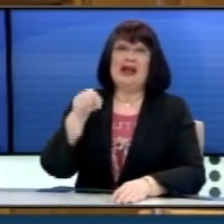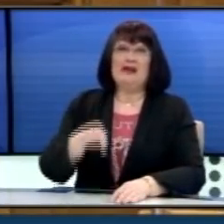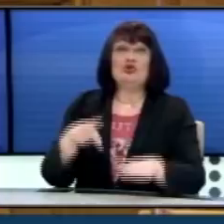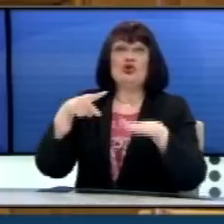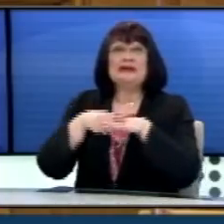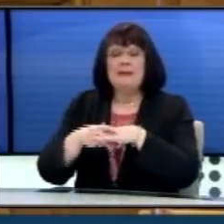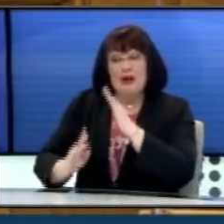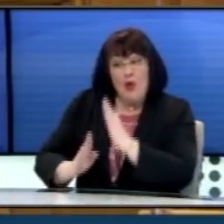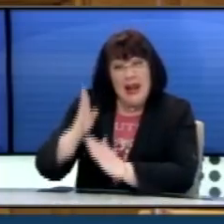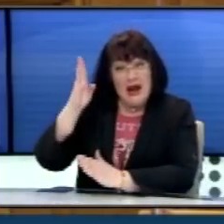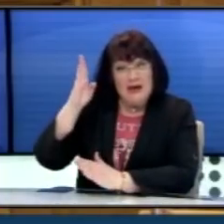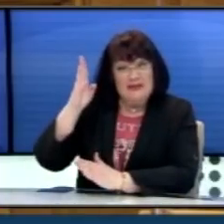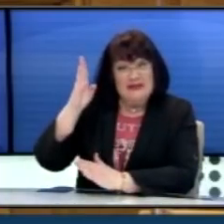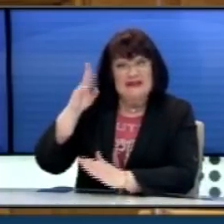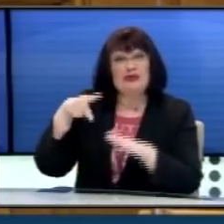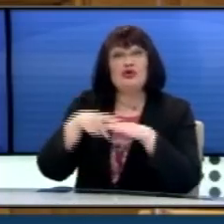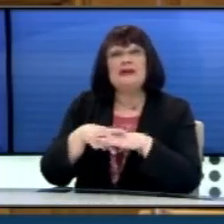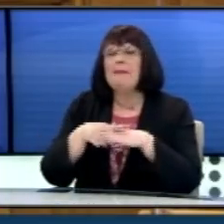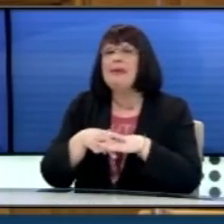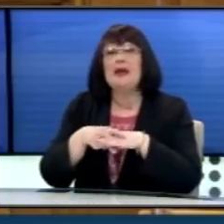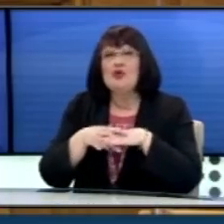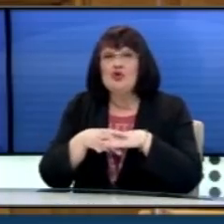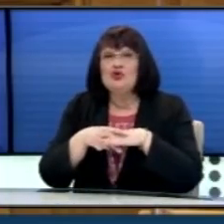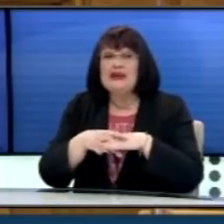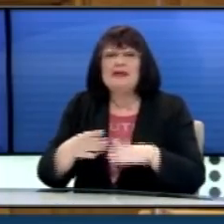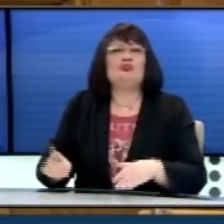για Ταμείο Ανάκαμψης που θα είναι η νέα